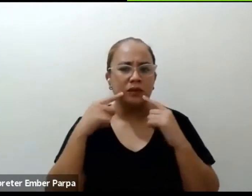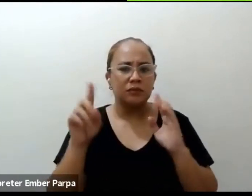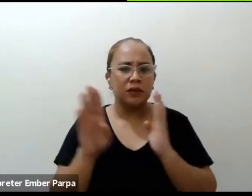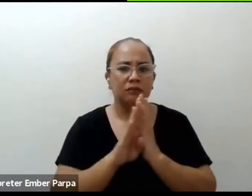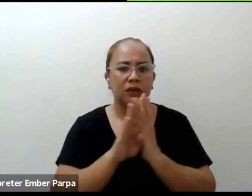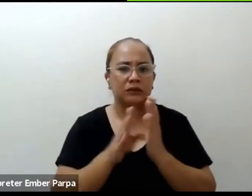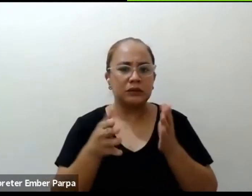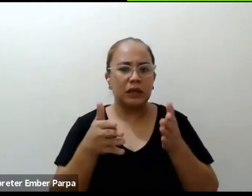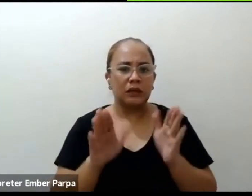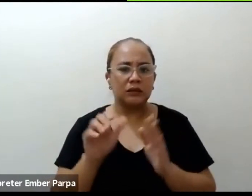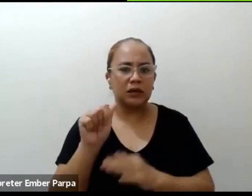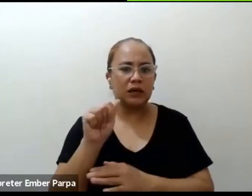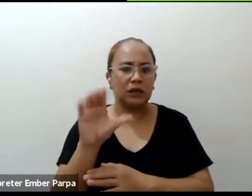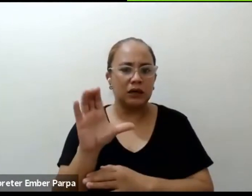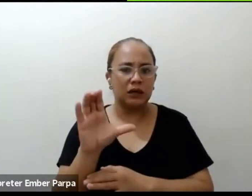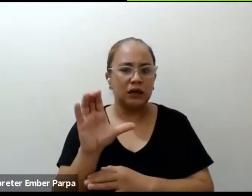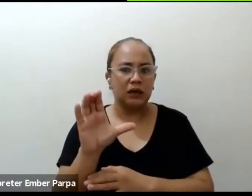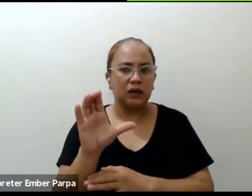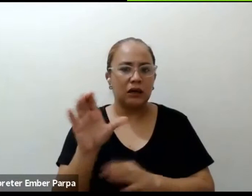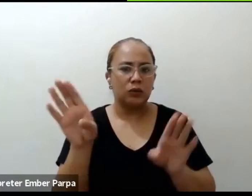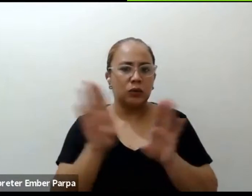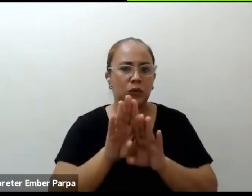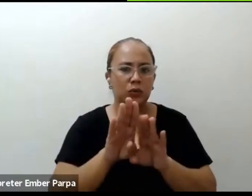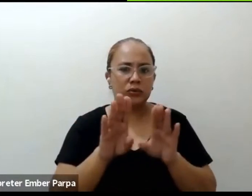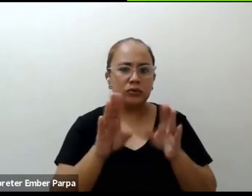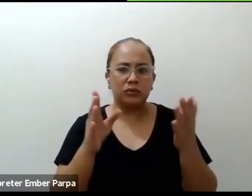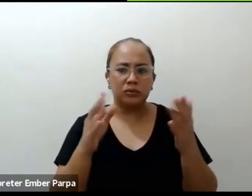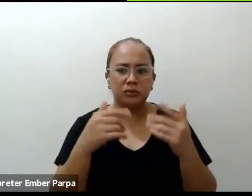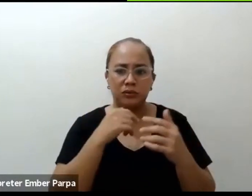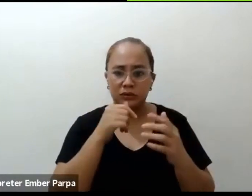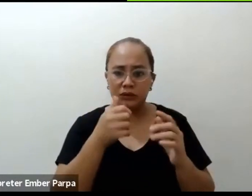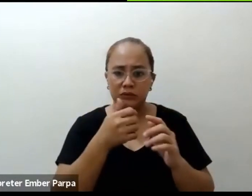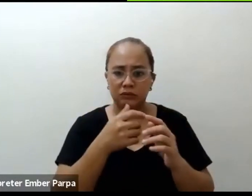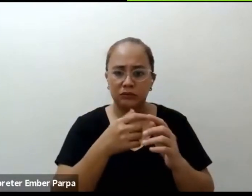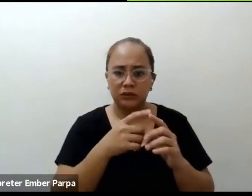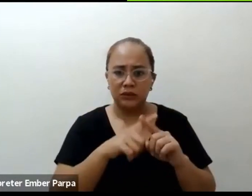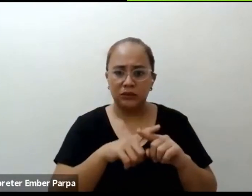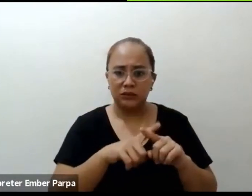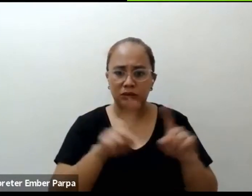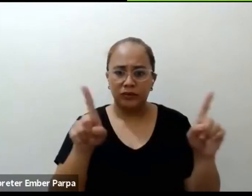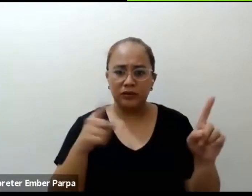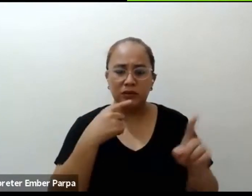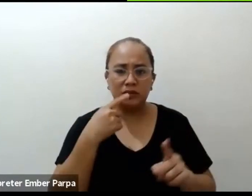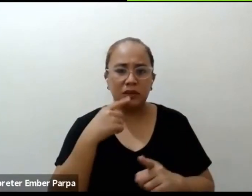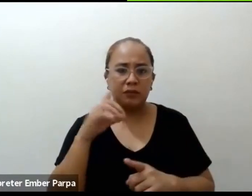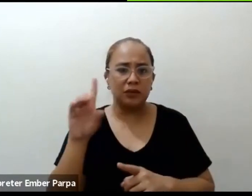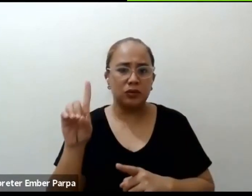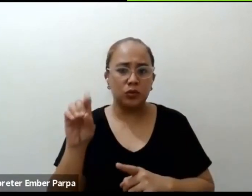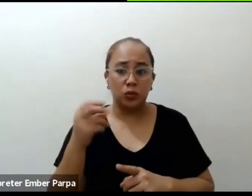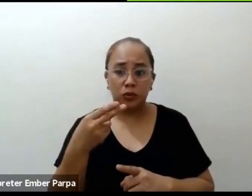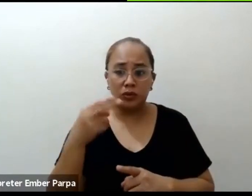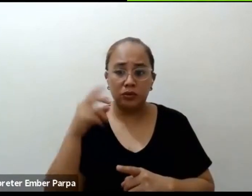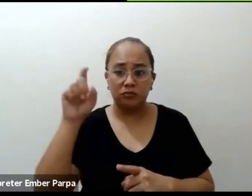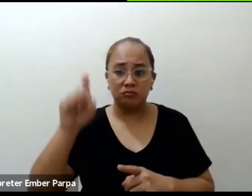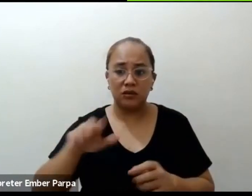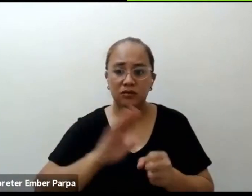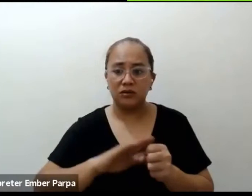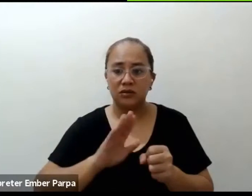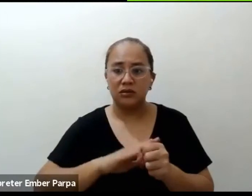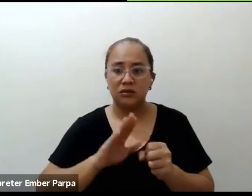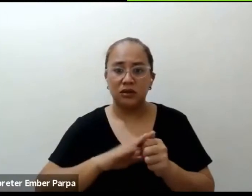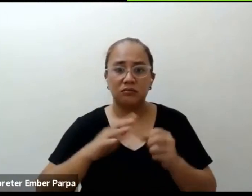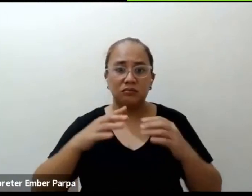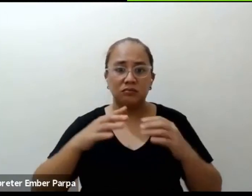ng aircon at sarado ang bintana? Hindi ba ito taliwas sa sinasabi ng DOH na dapat may sapat na